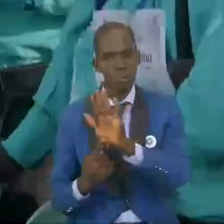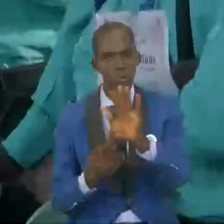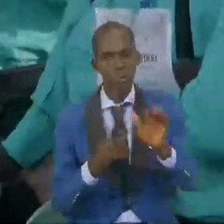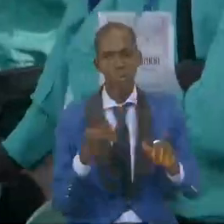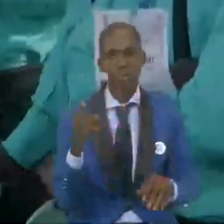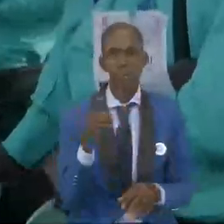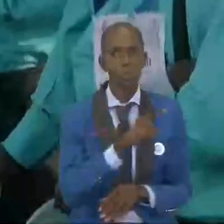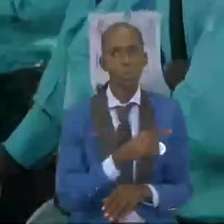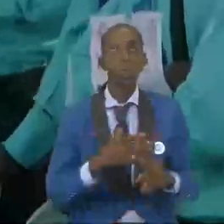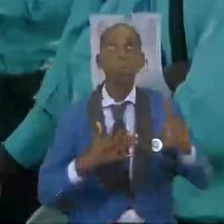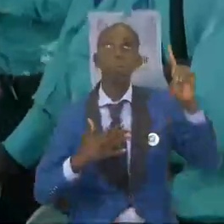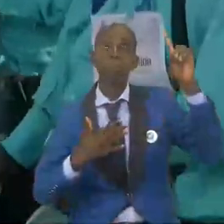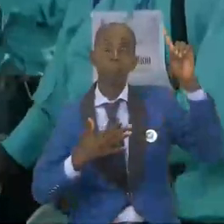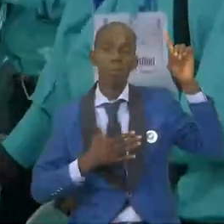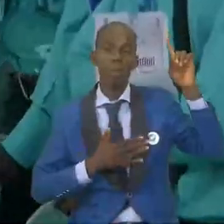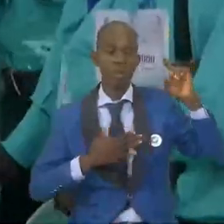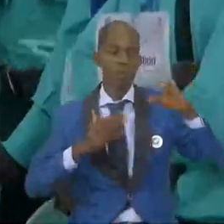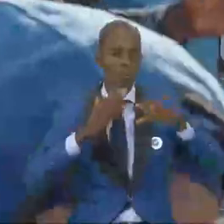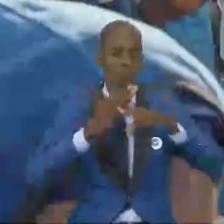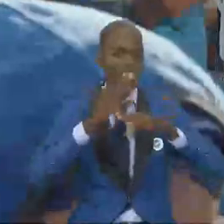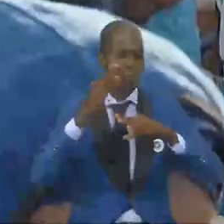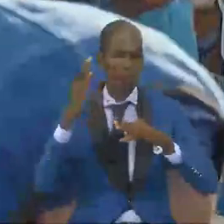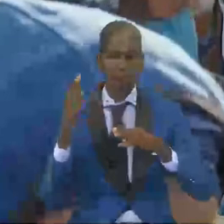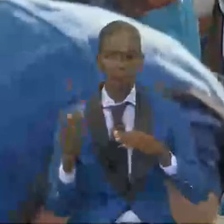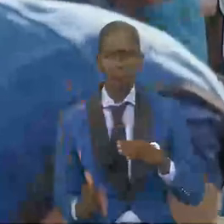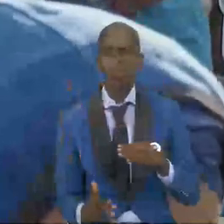Il va te satisfaire.